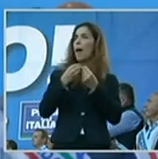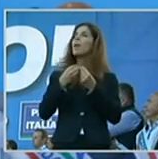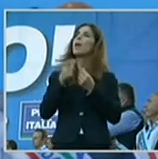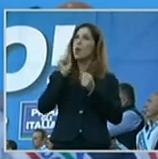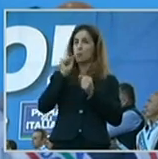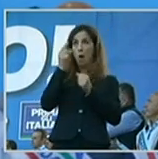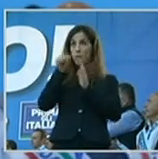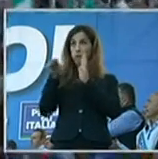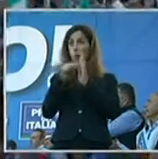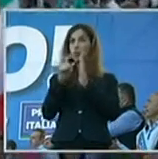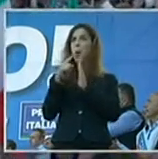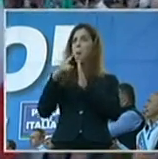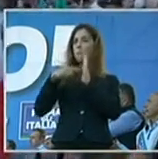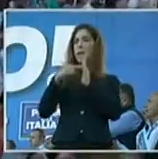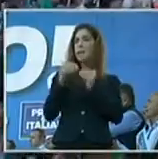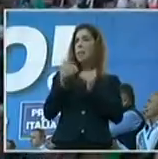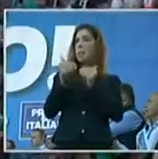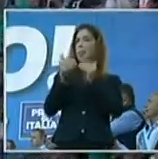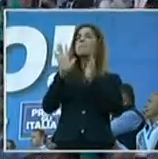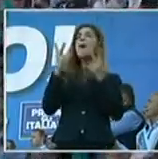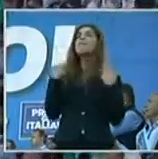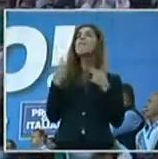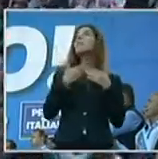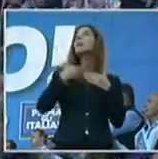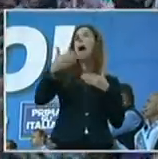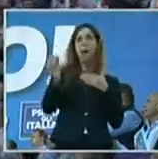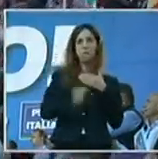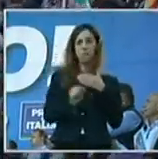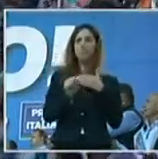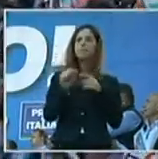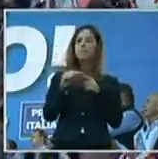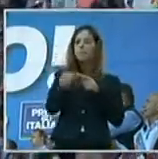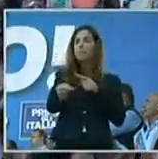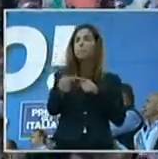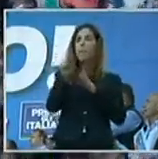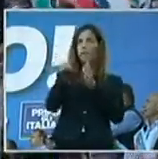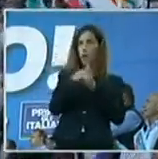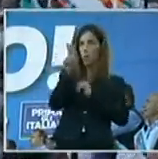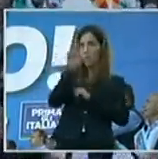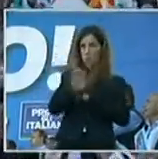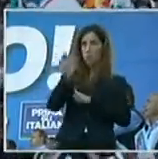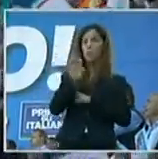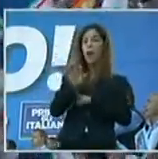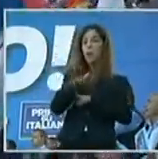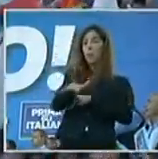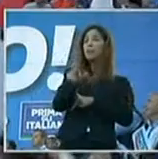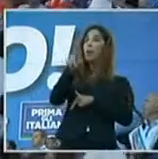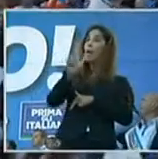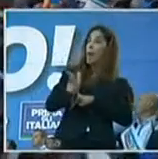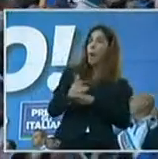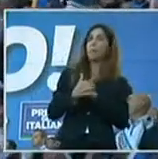dal voto per qualche mese, ma non per tutta la vita. Si vota in Umbria, si voterà presto in Calabria,